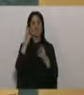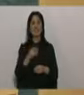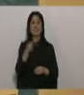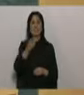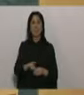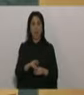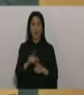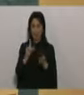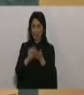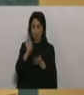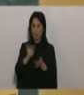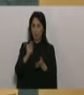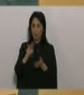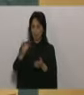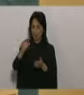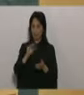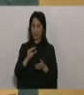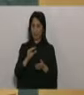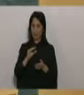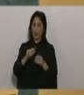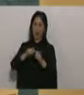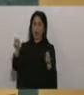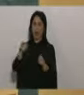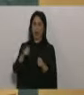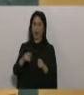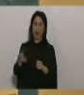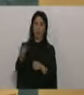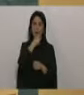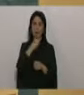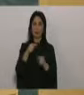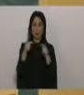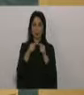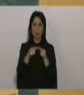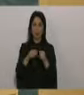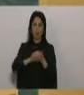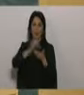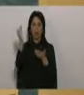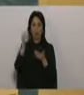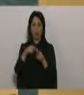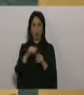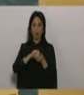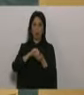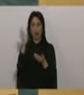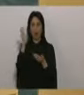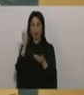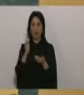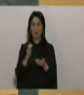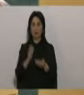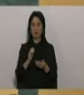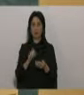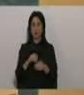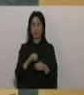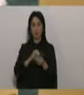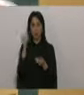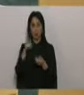საპენსიო ფონდიდან ფულ გააღეთ, ეხა ის ყულაბაო, როგორც პრემიერმა თქვა გუშინ, აი ზუსტად ზუსტი ინტერპრეტაცია იყო. გააღეთ ეხა ის რაღაც